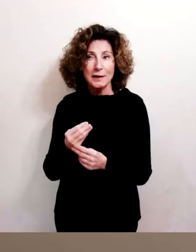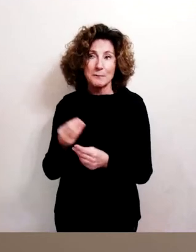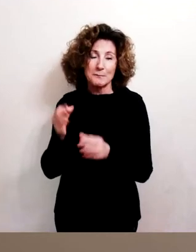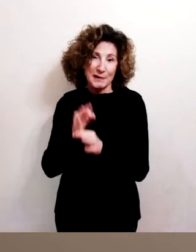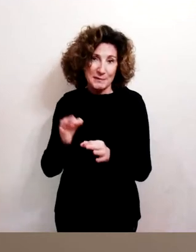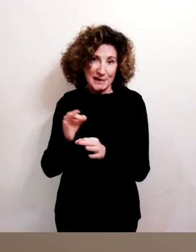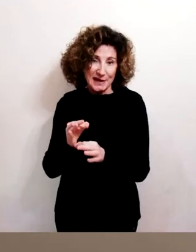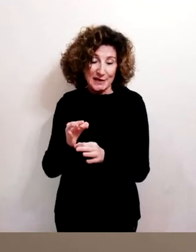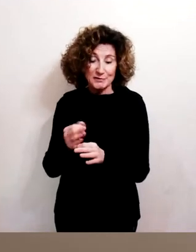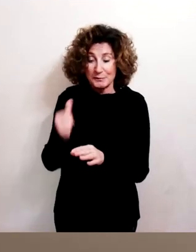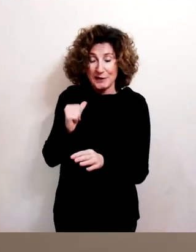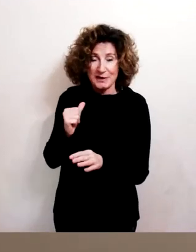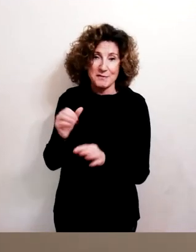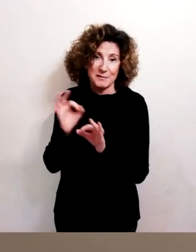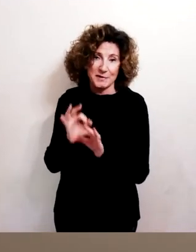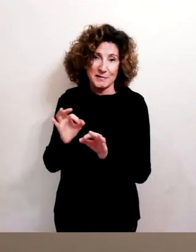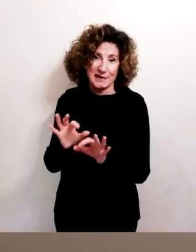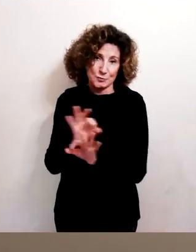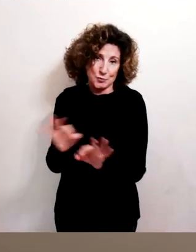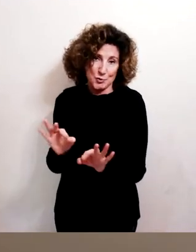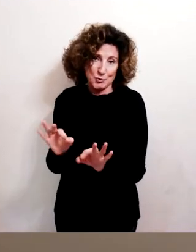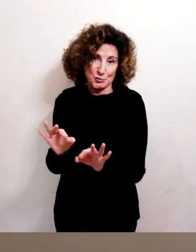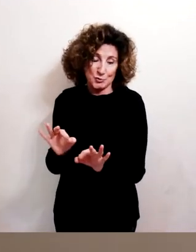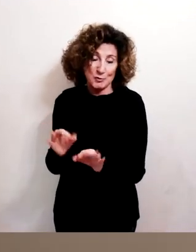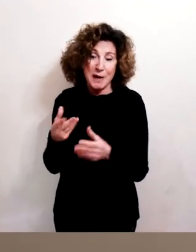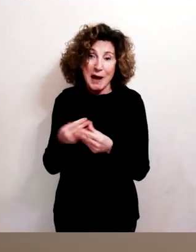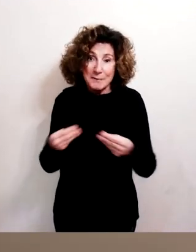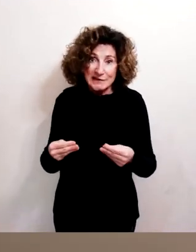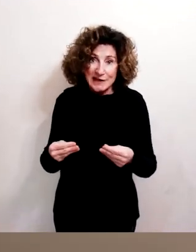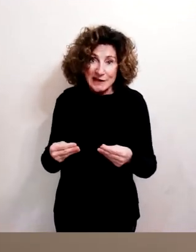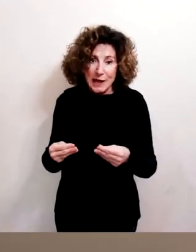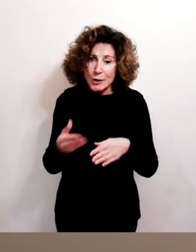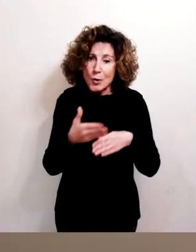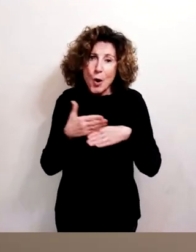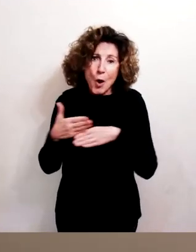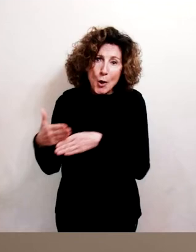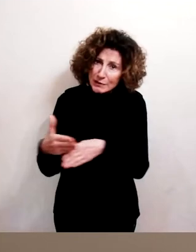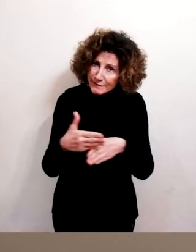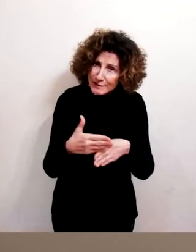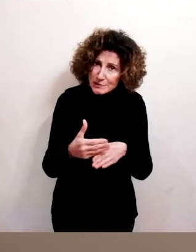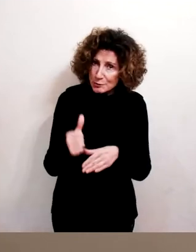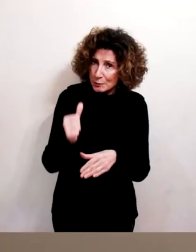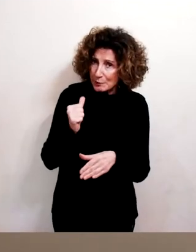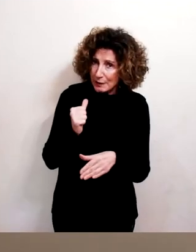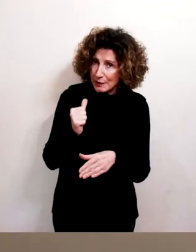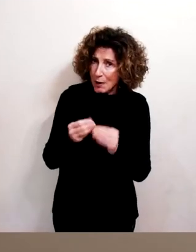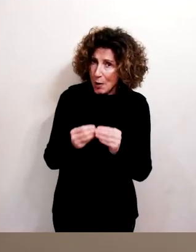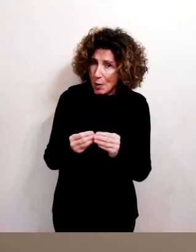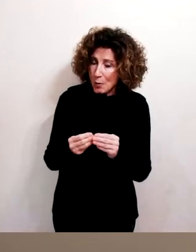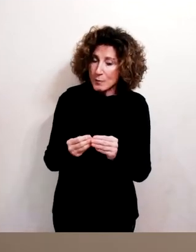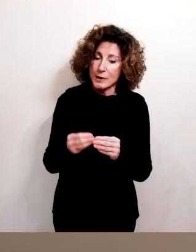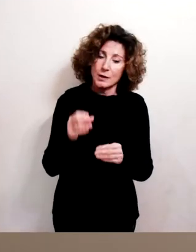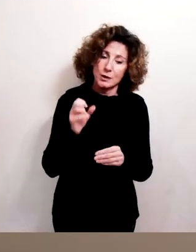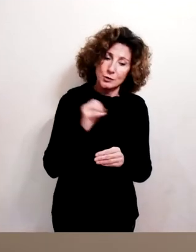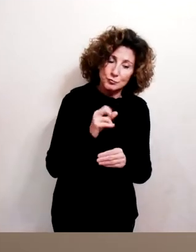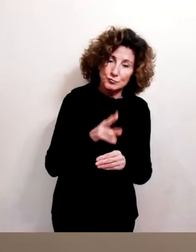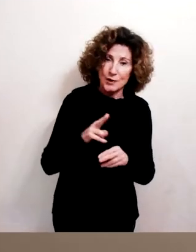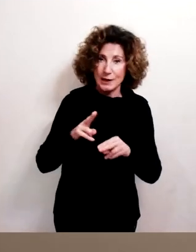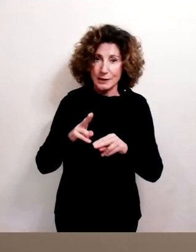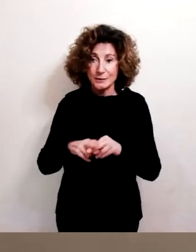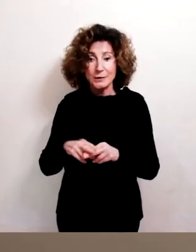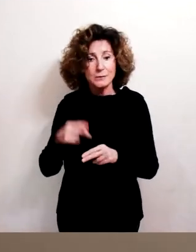perché a forza di chiaramente è stato creato del materiale e questo materiale condiviso tra docente e assistente